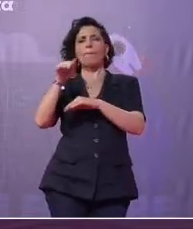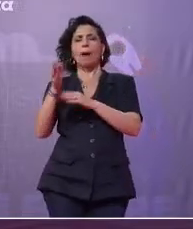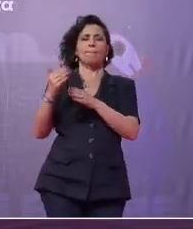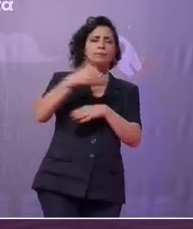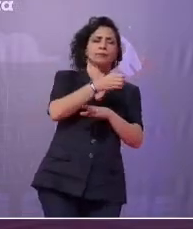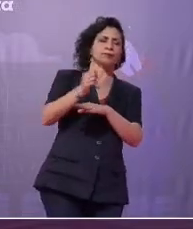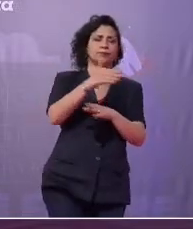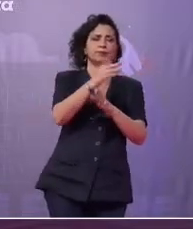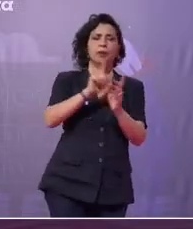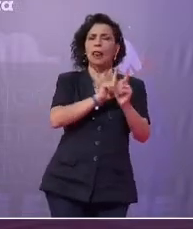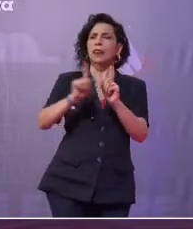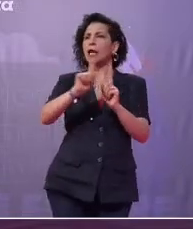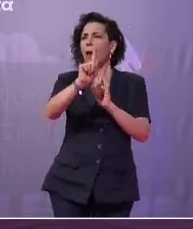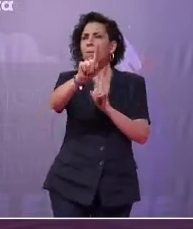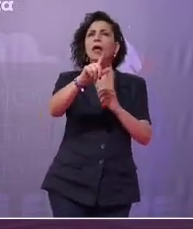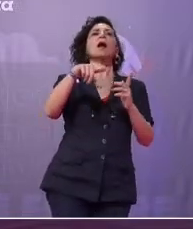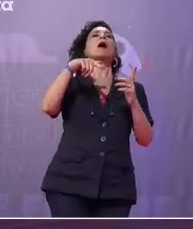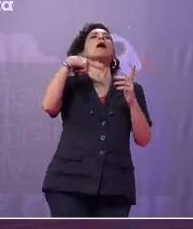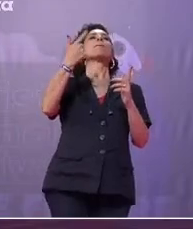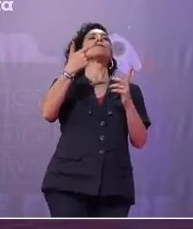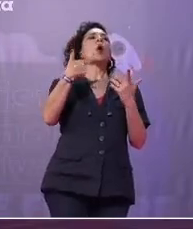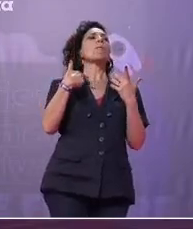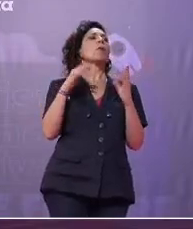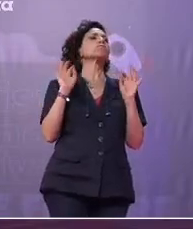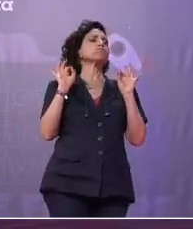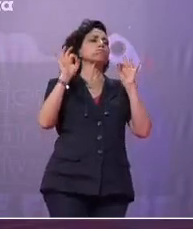scaricarmi il video eh